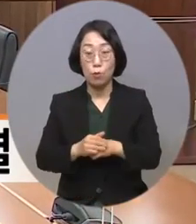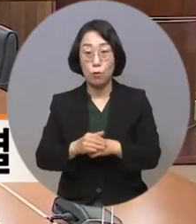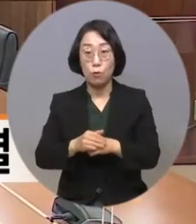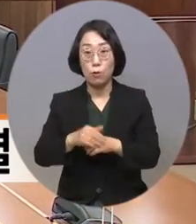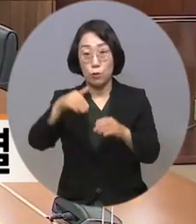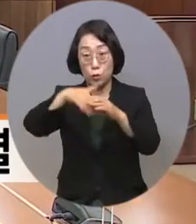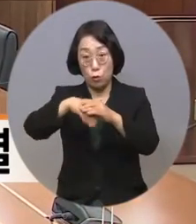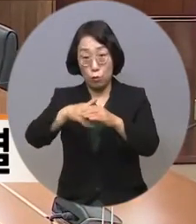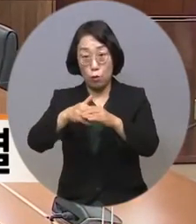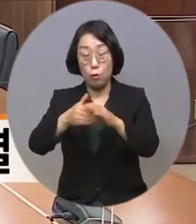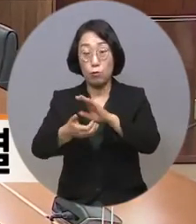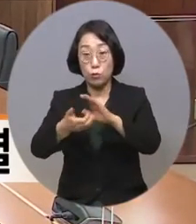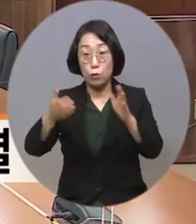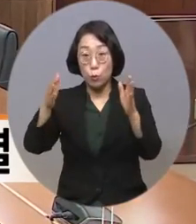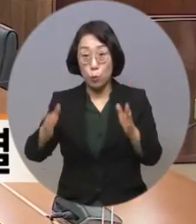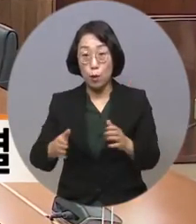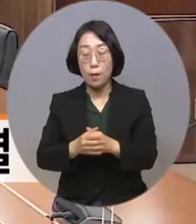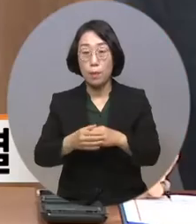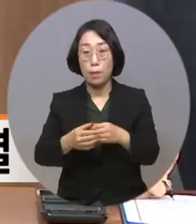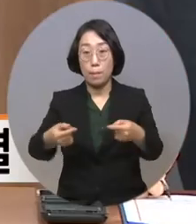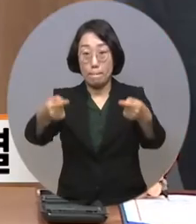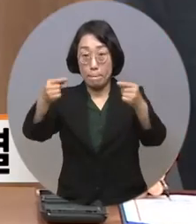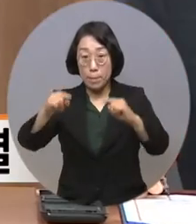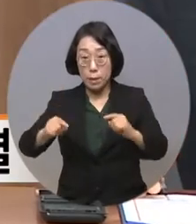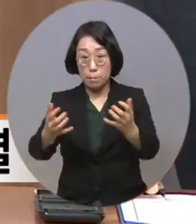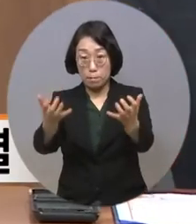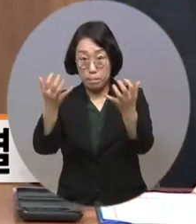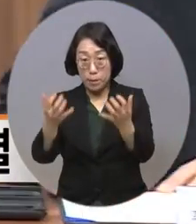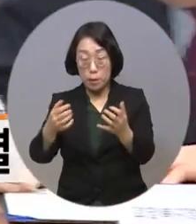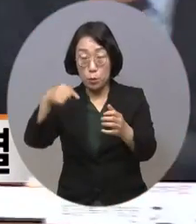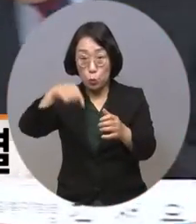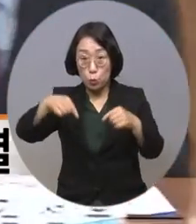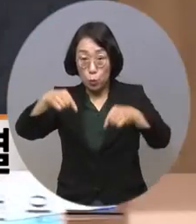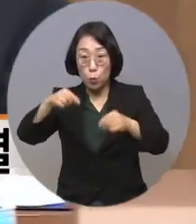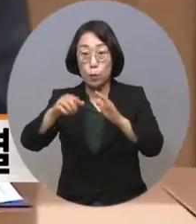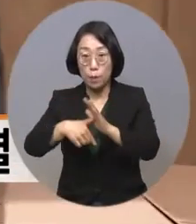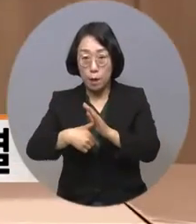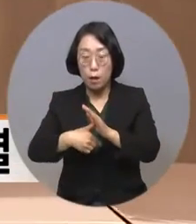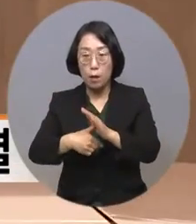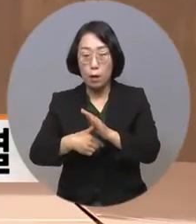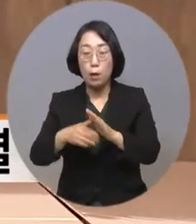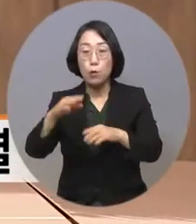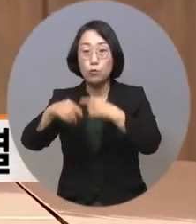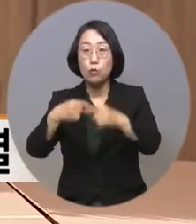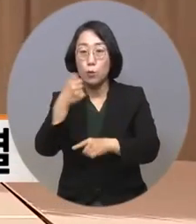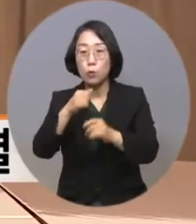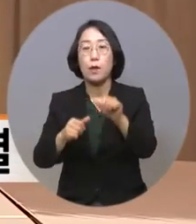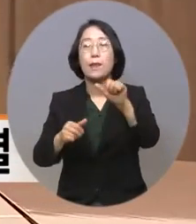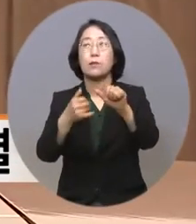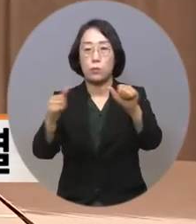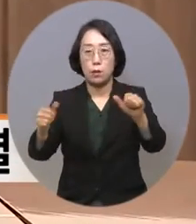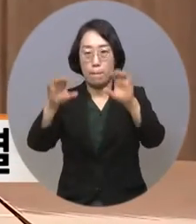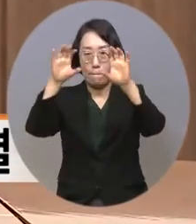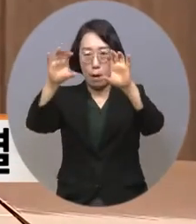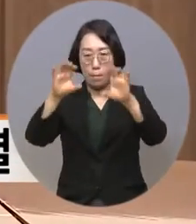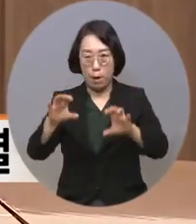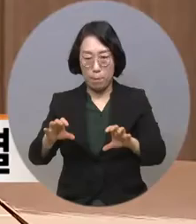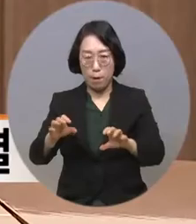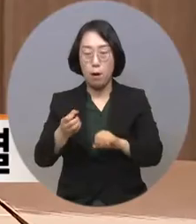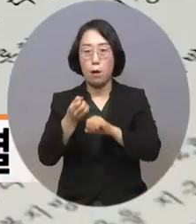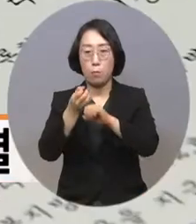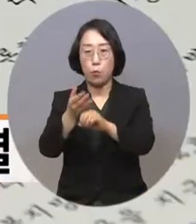토론회에서 사회자와 각 후보자를 전담하는 수어 통역사 총 5명을 배치해 생중계를